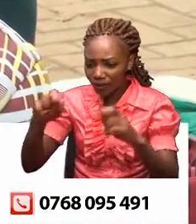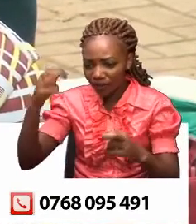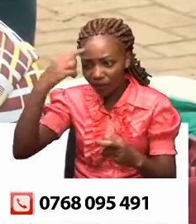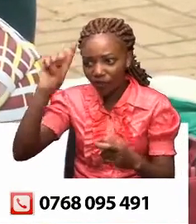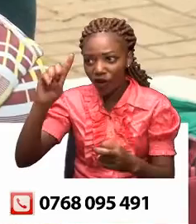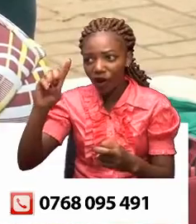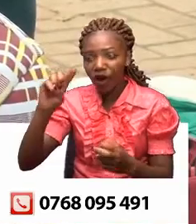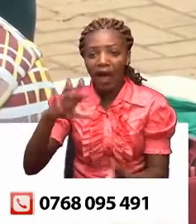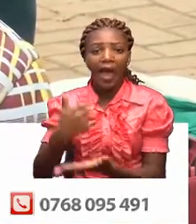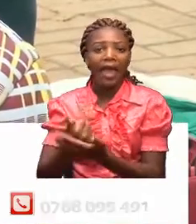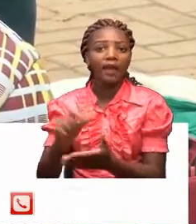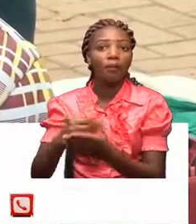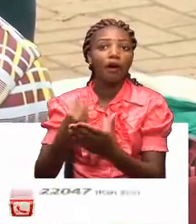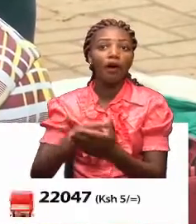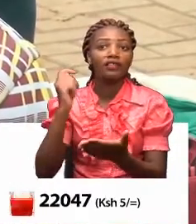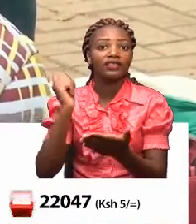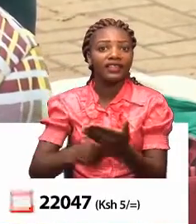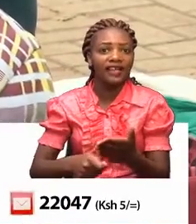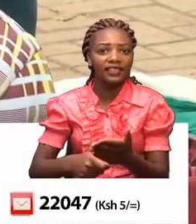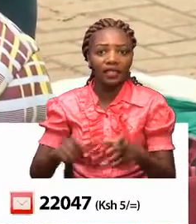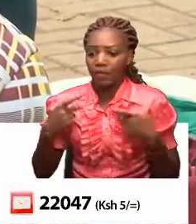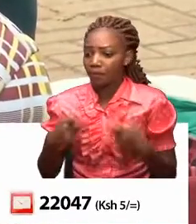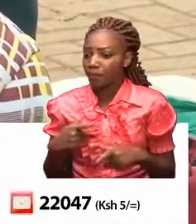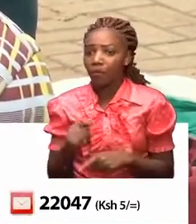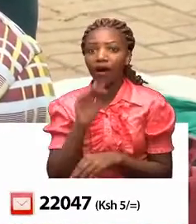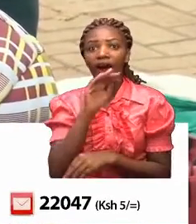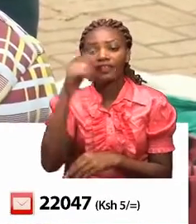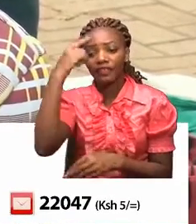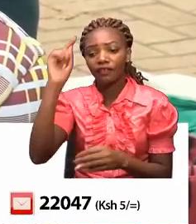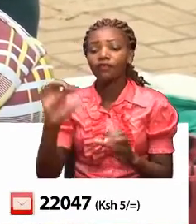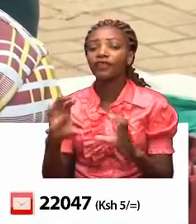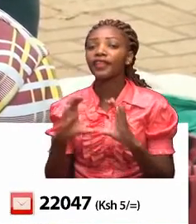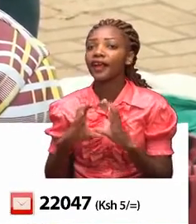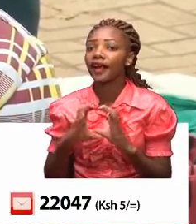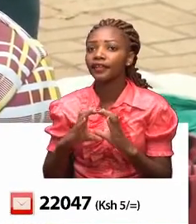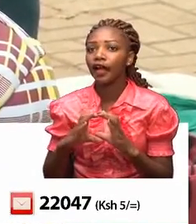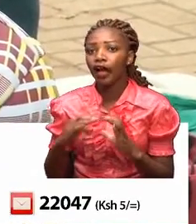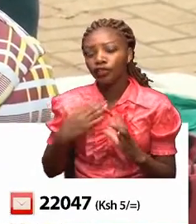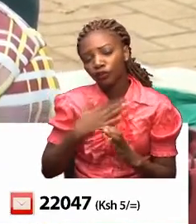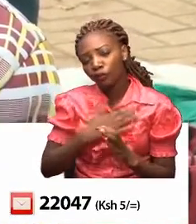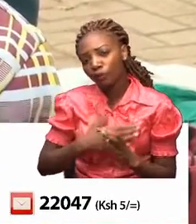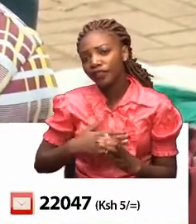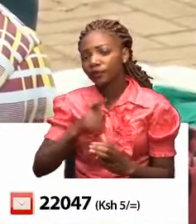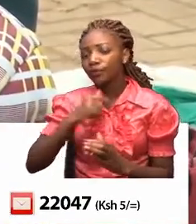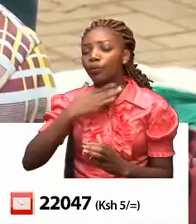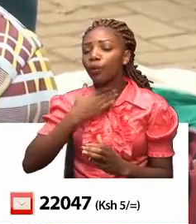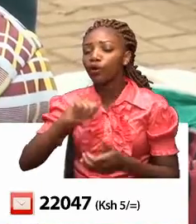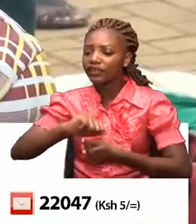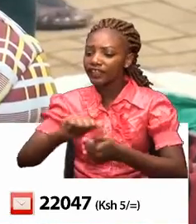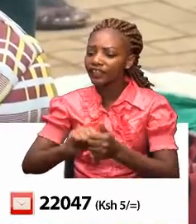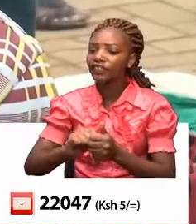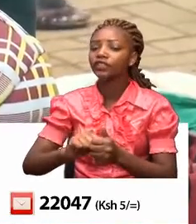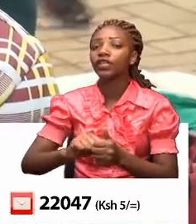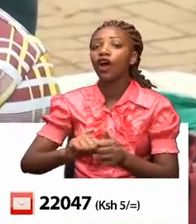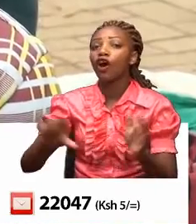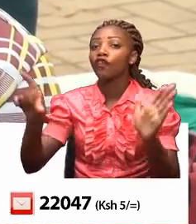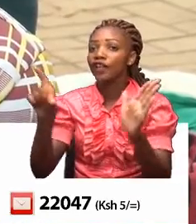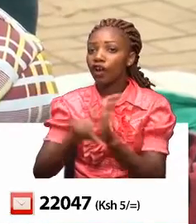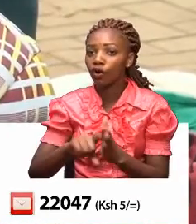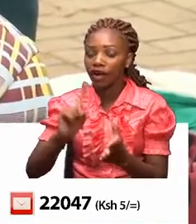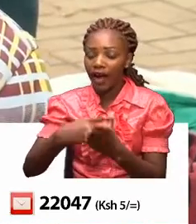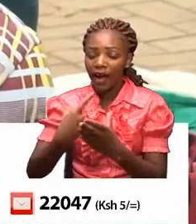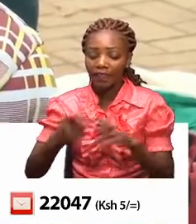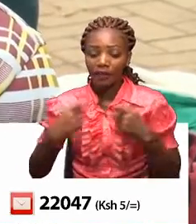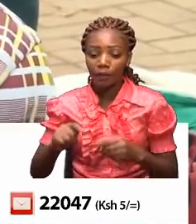kuweviwa tax, unaulizwa hiyo kadi. Sasa tungependa wabadilishe hiyo sheria ili au watu waweze kupata hizo kadi